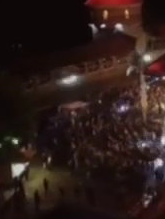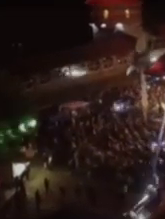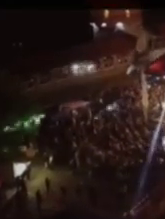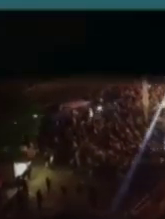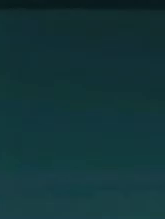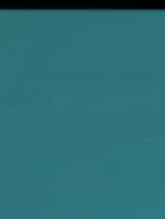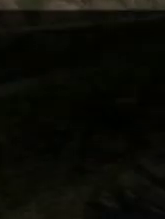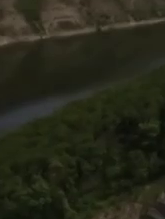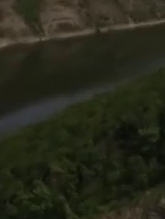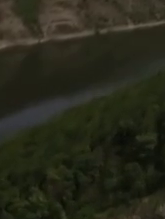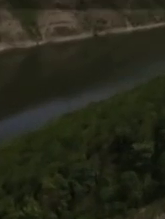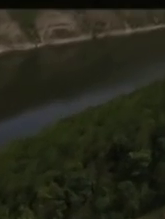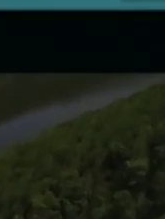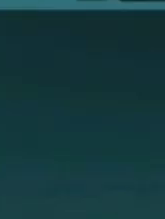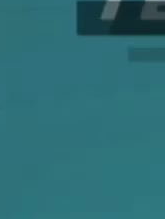Музика